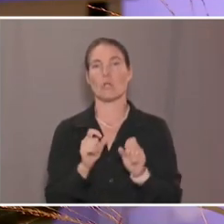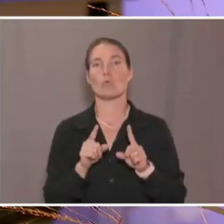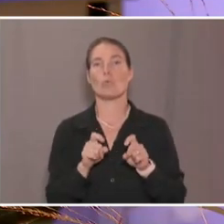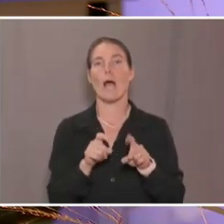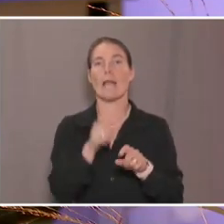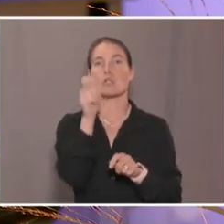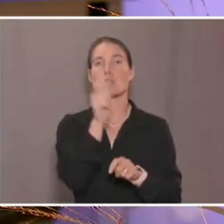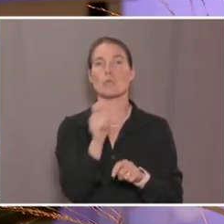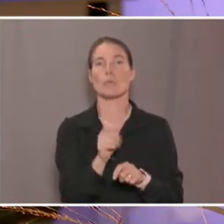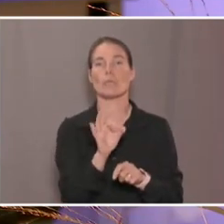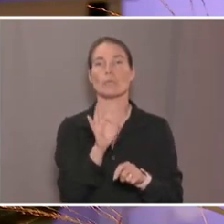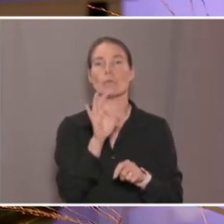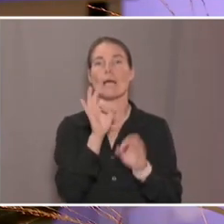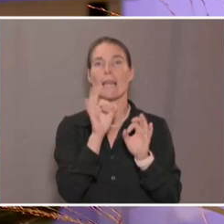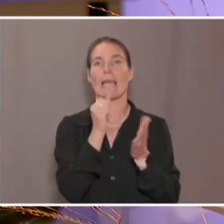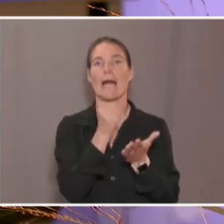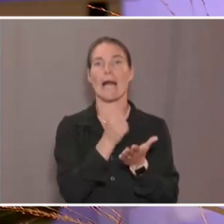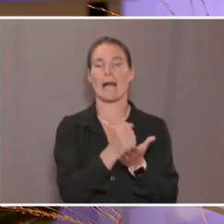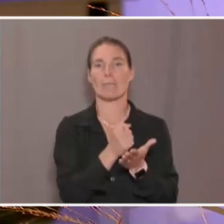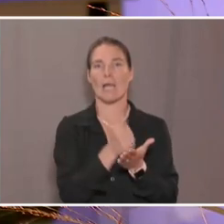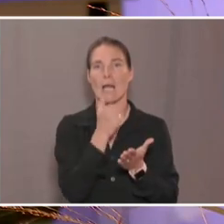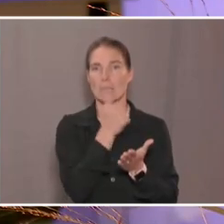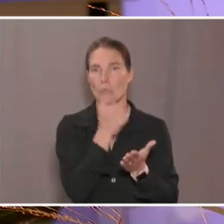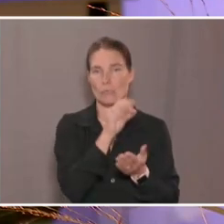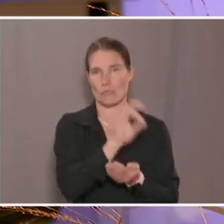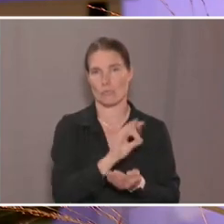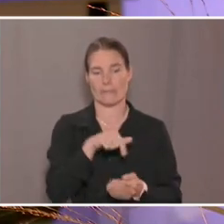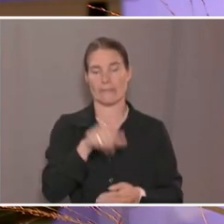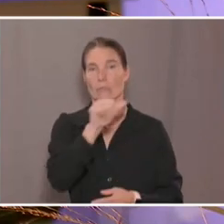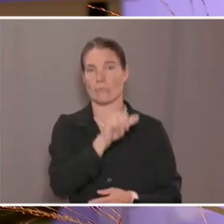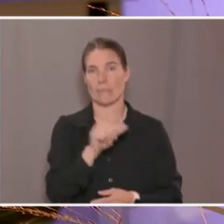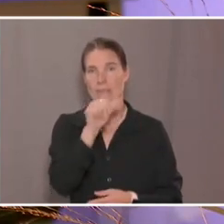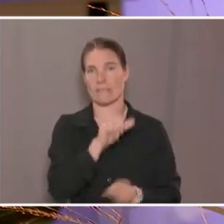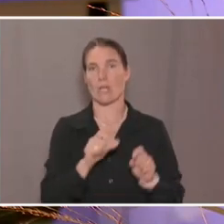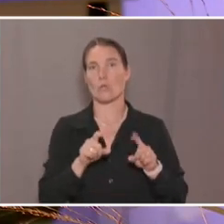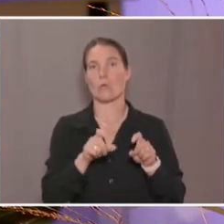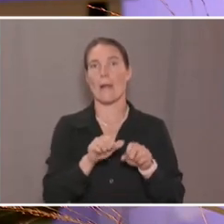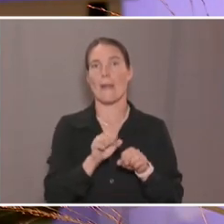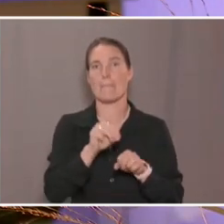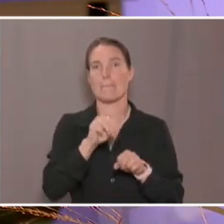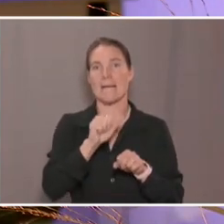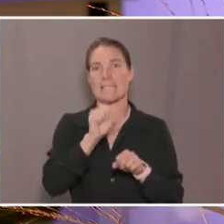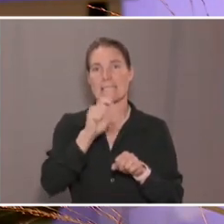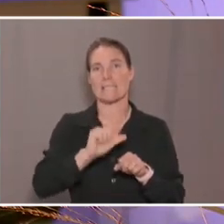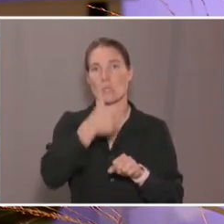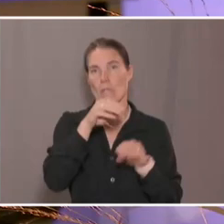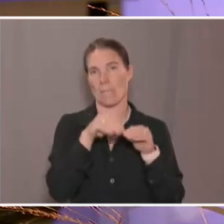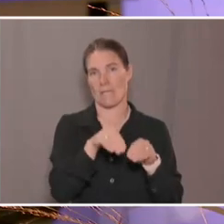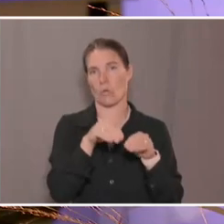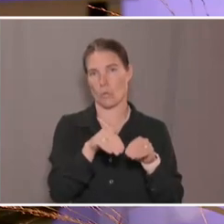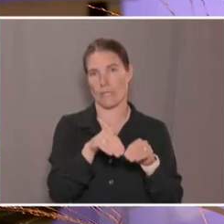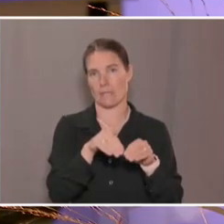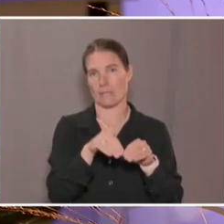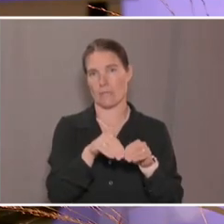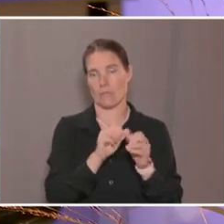Studium für das Lehramt an berufsbildenden Schulen. Seit diesem Semester gibt es den dualen Masterstudiengang Sonderpädagogik. Auch das für